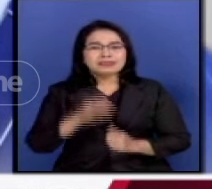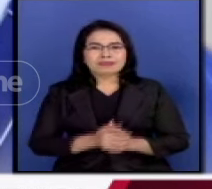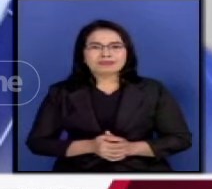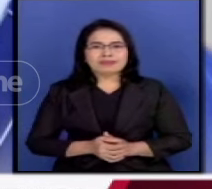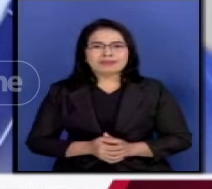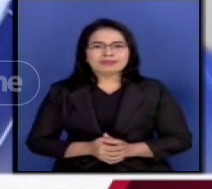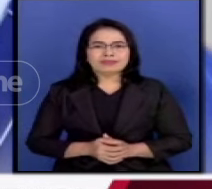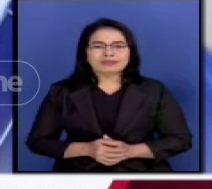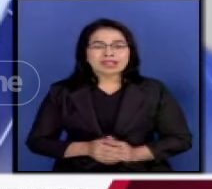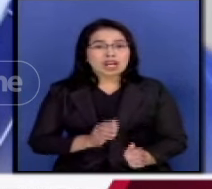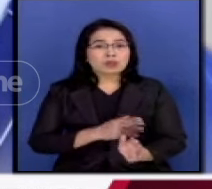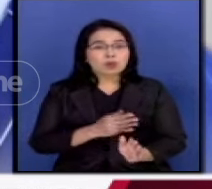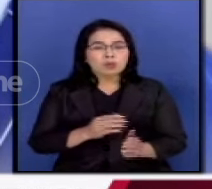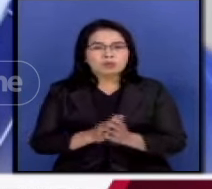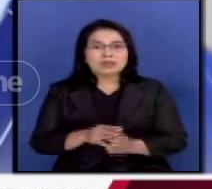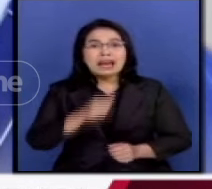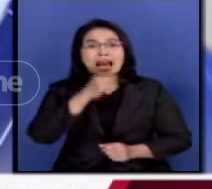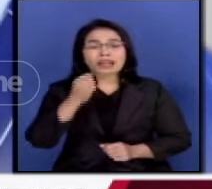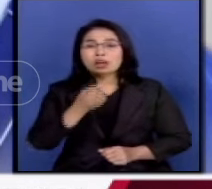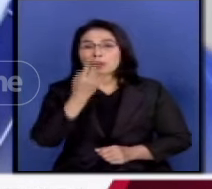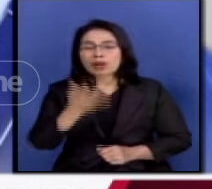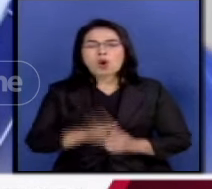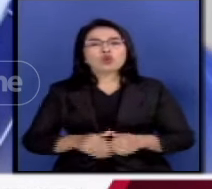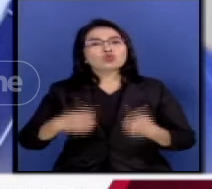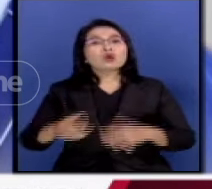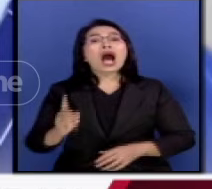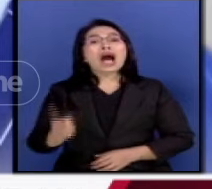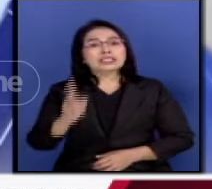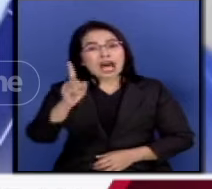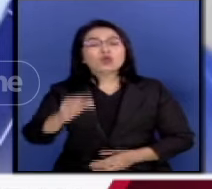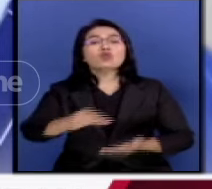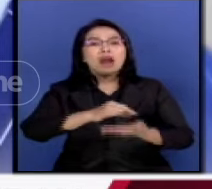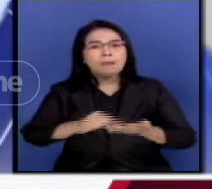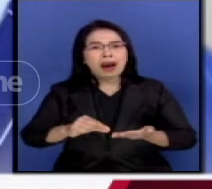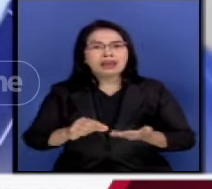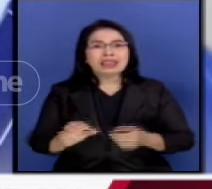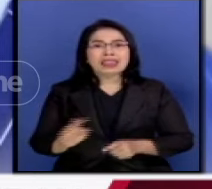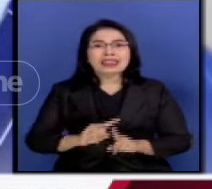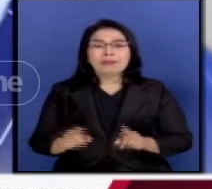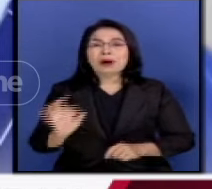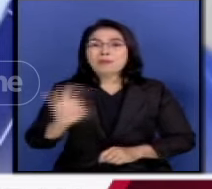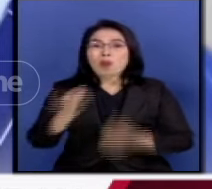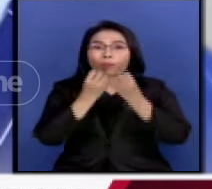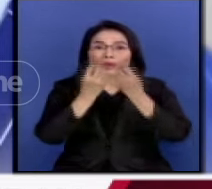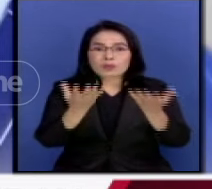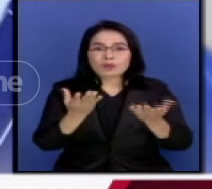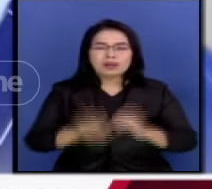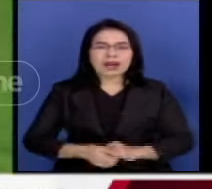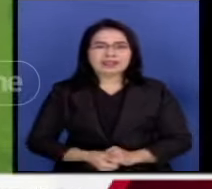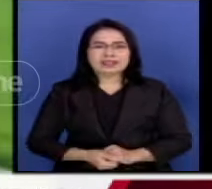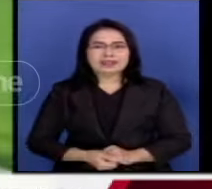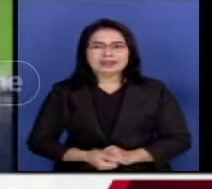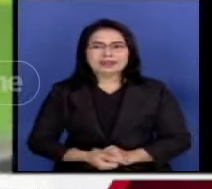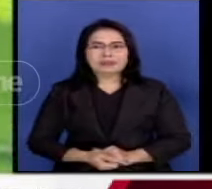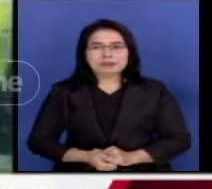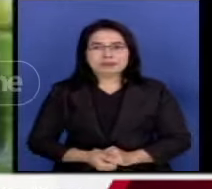Anies Baswedan sebelumnya menyatakan sudah mengantongi satu nama meski belum mengumumkannya tim 8 juga telah